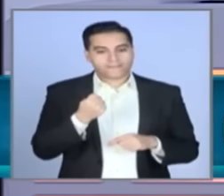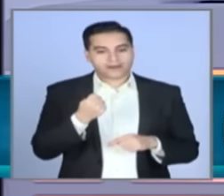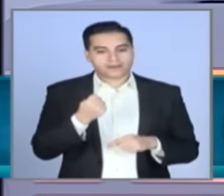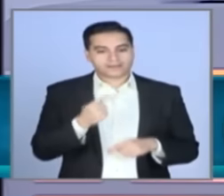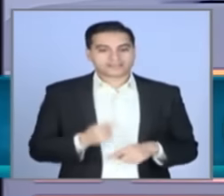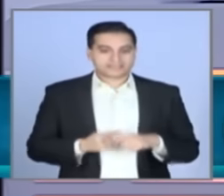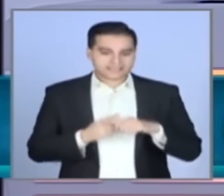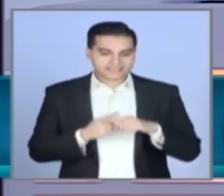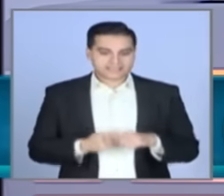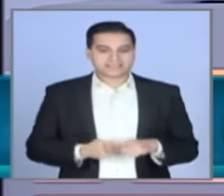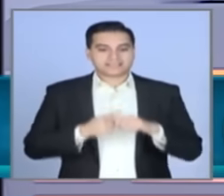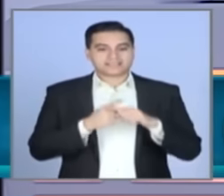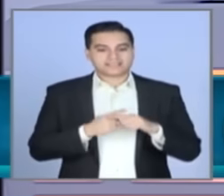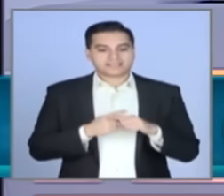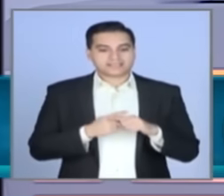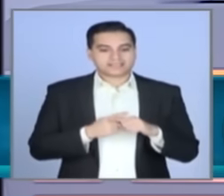440